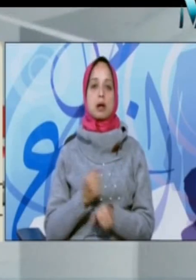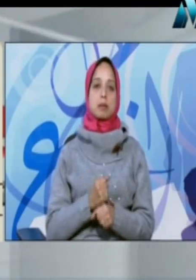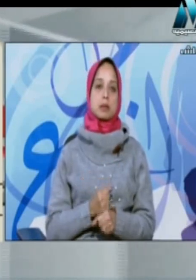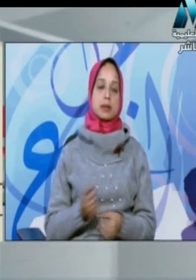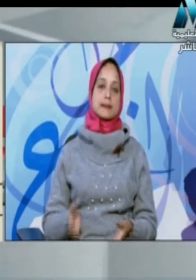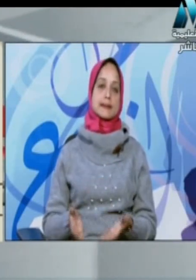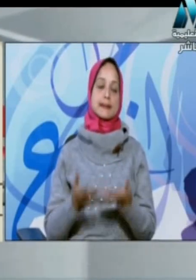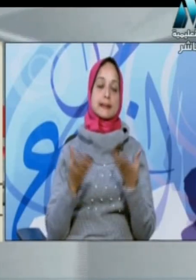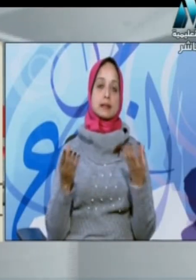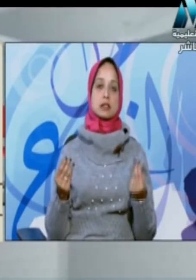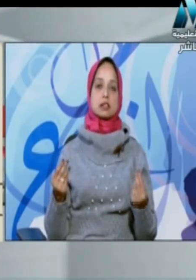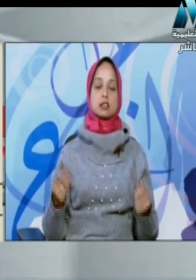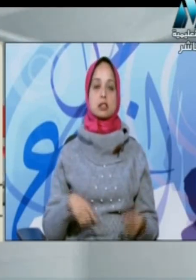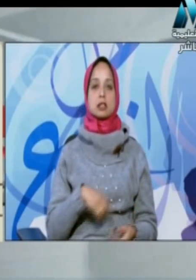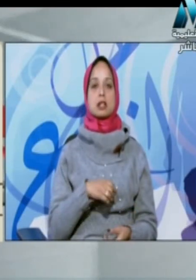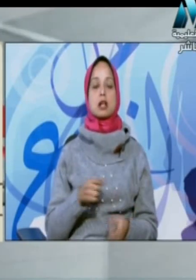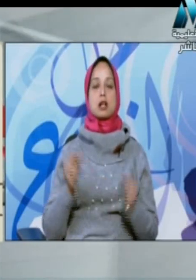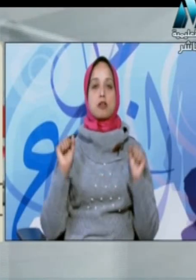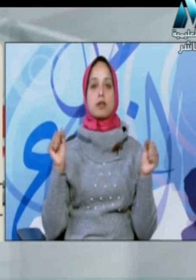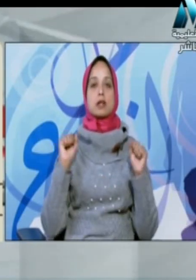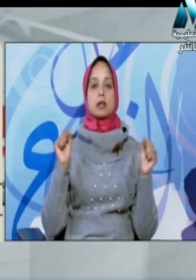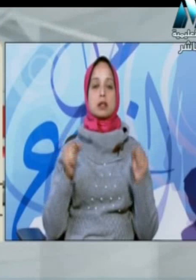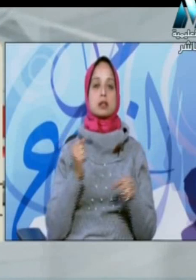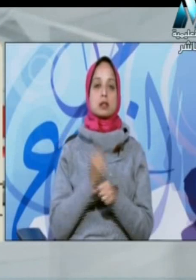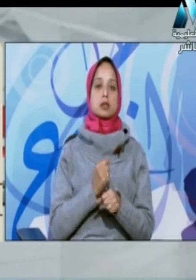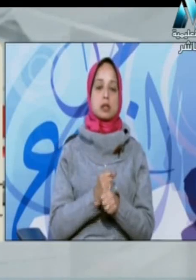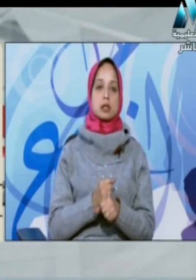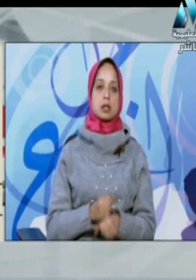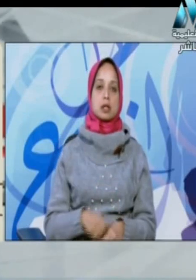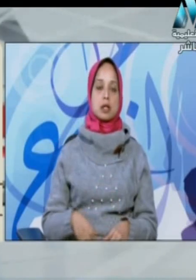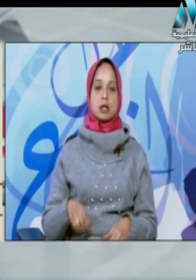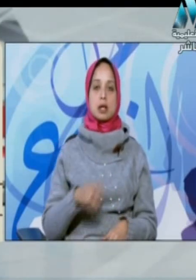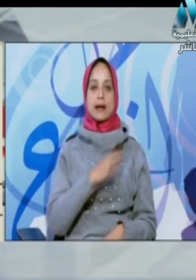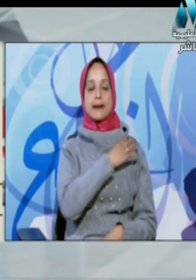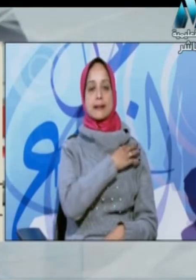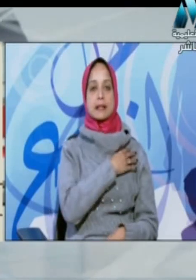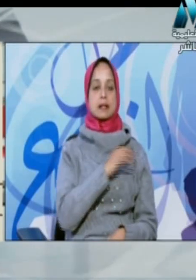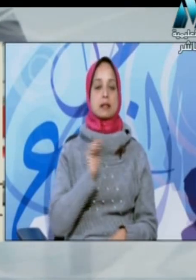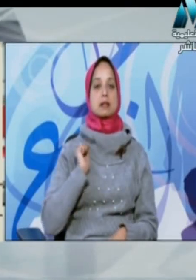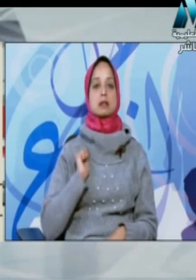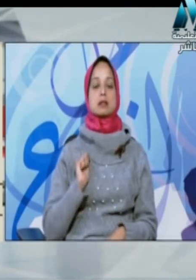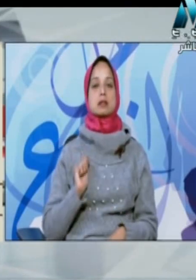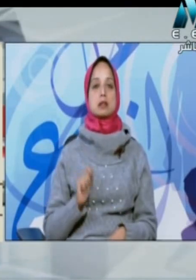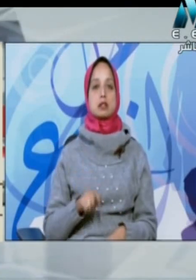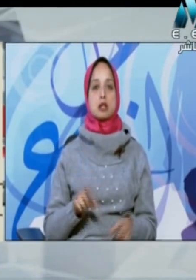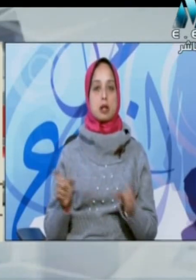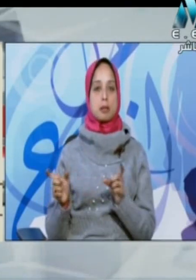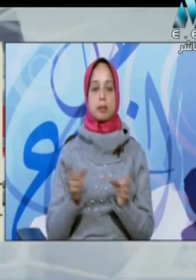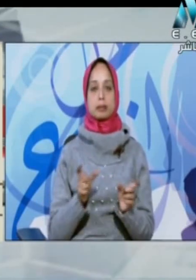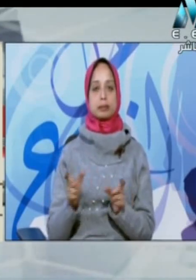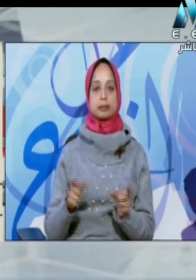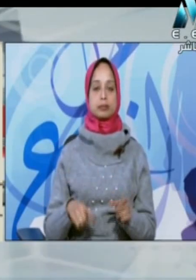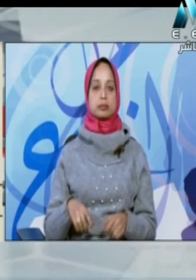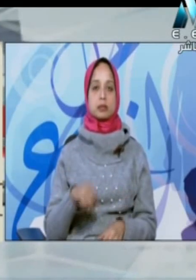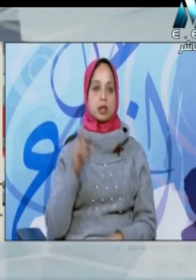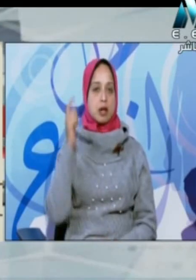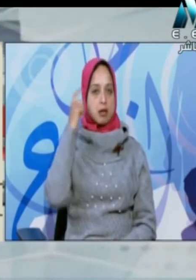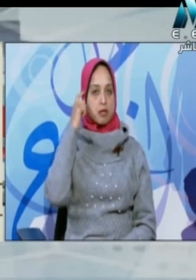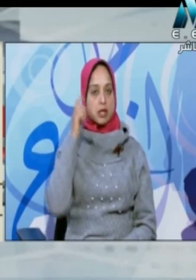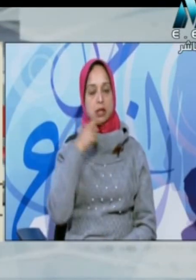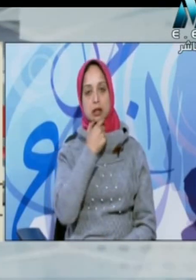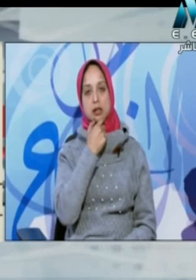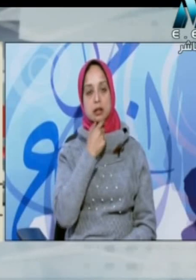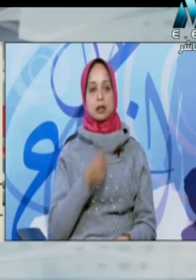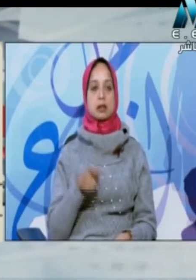خلال انضمام جنود بلوكات النظام عساكر الأمن المركزي. طب وبعدها يا أستاذ علمت إنجلترا بذلك عندما قام